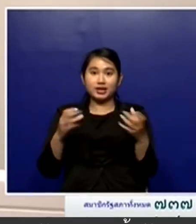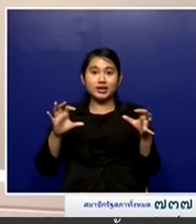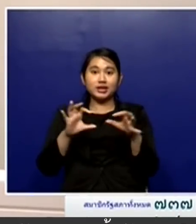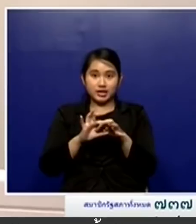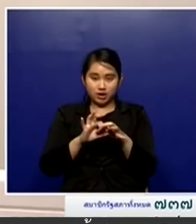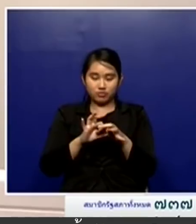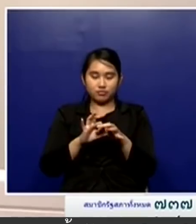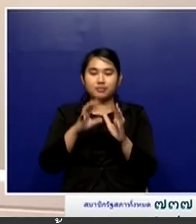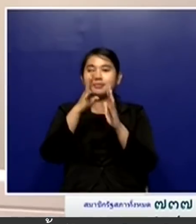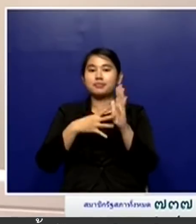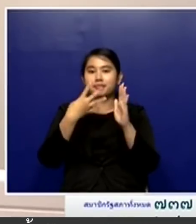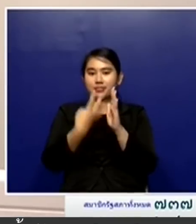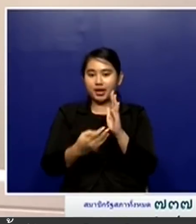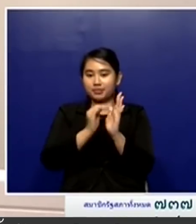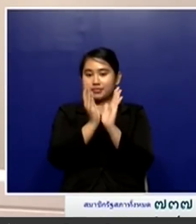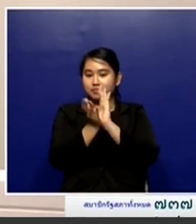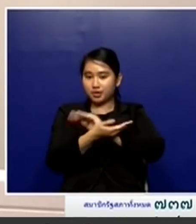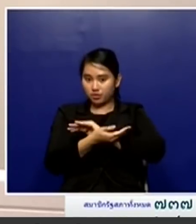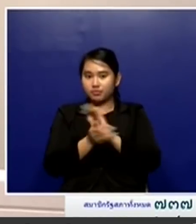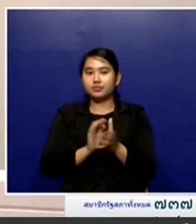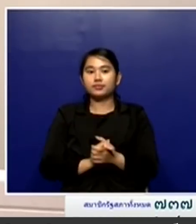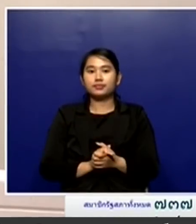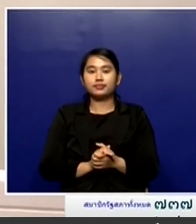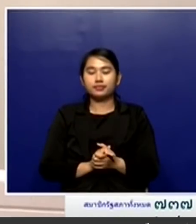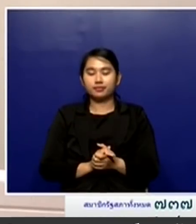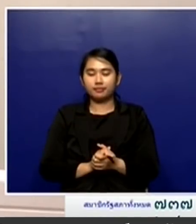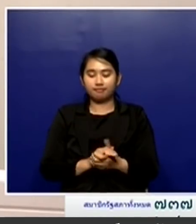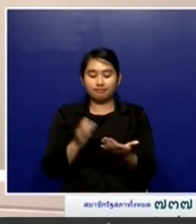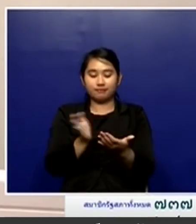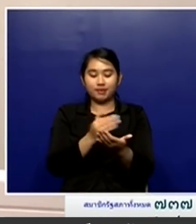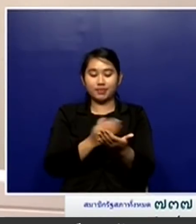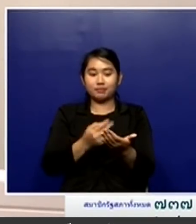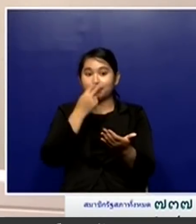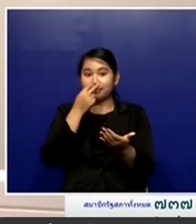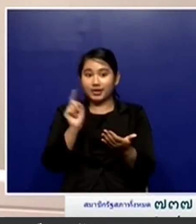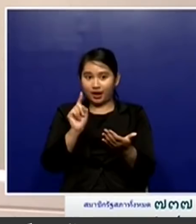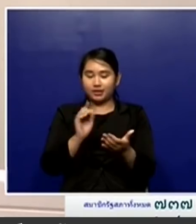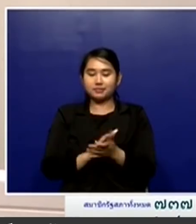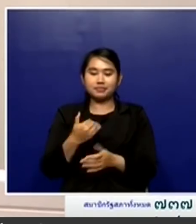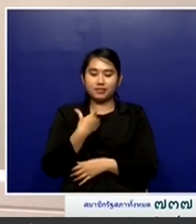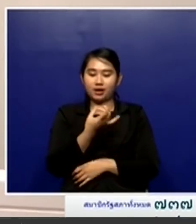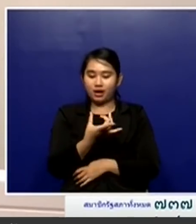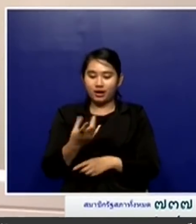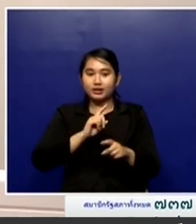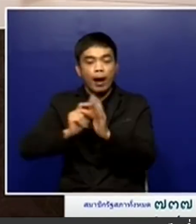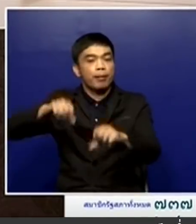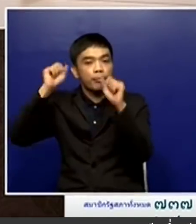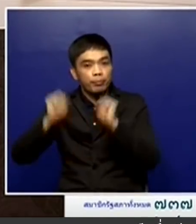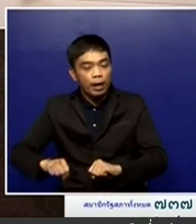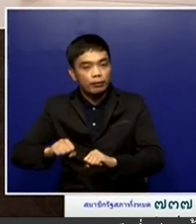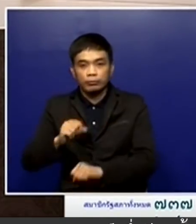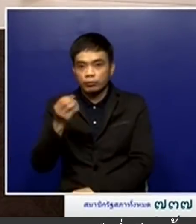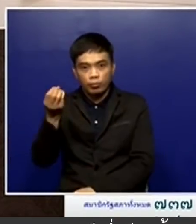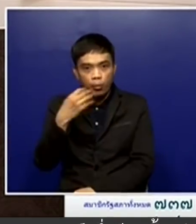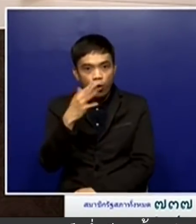ความว่าการเพิ่มข้อเสนอของคุณชูศักดิ์ศิรินิลเนี่ยกลับมันจะไปขัดกับรัฐธรรมนูญถ้าตัวไหมเพราะรัฐธรรมนูญเขาให้อำนาจในการแก้ไข